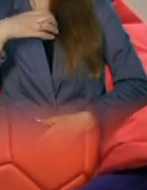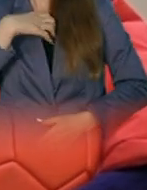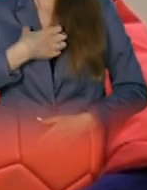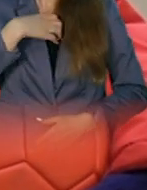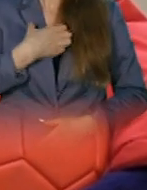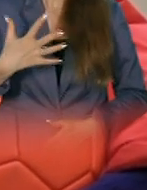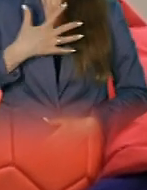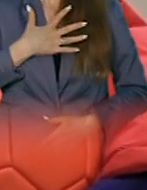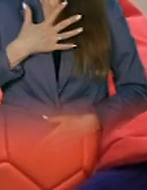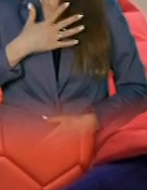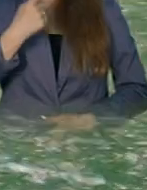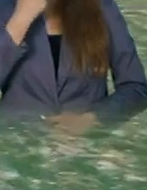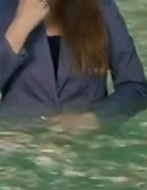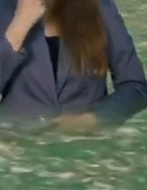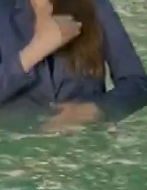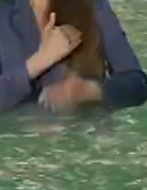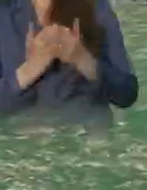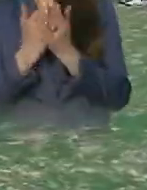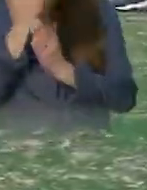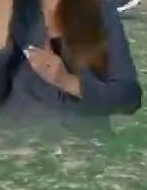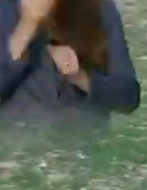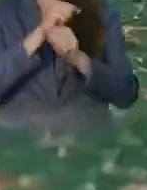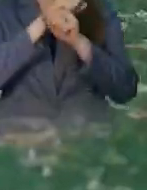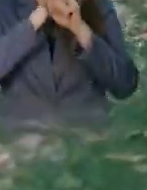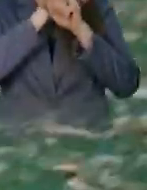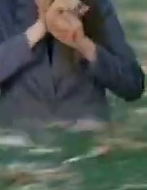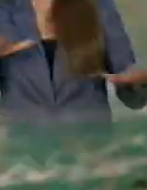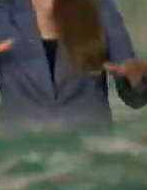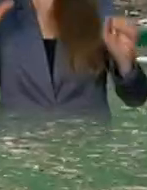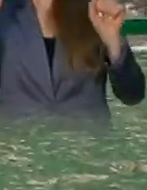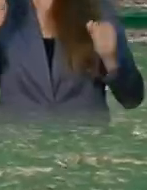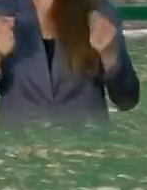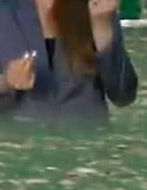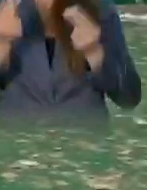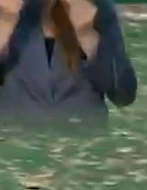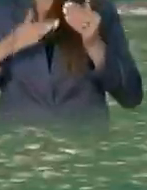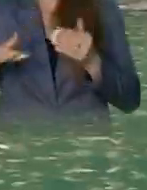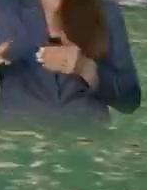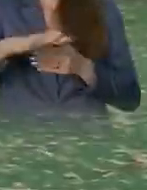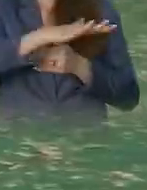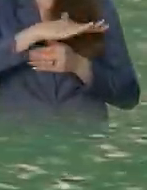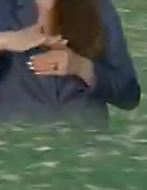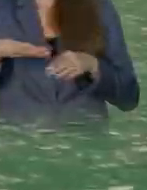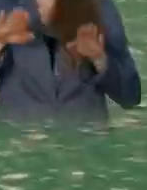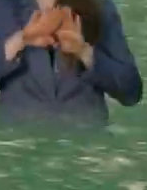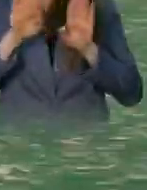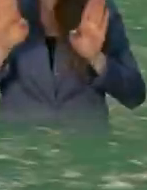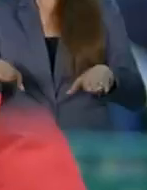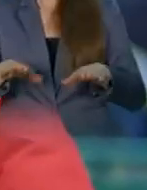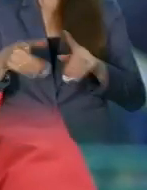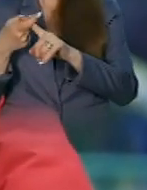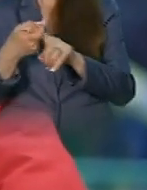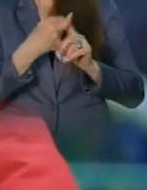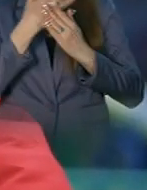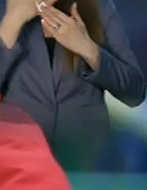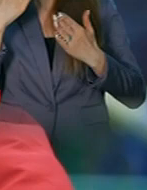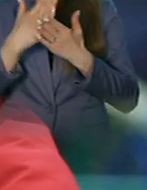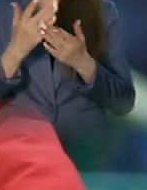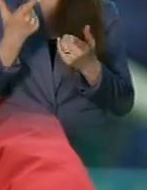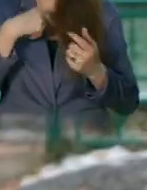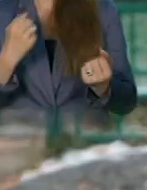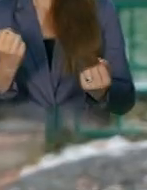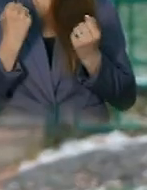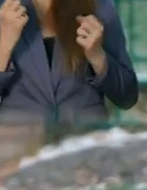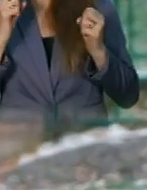қоса демалу да қиын болады. Ол барлық жерде болуы мүмкін, тіпті ойын алаңында да болуы мүмкін. Достарыңмен